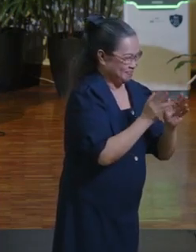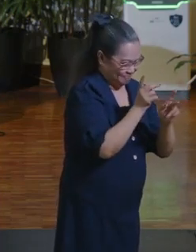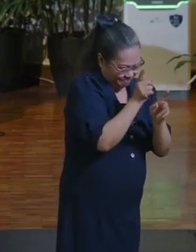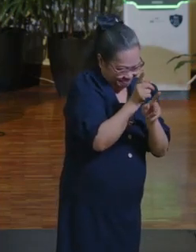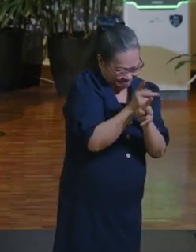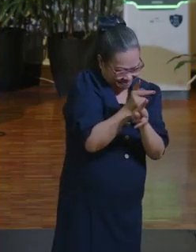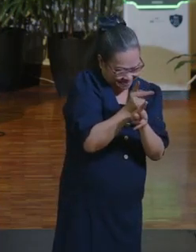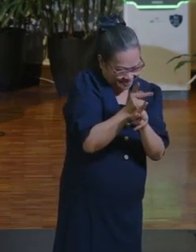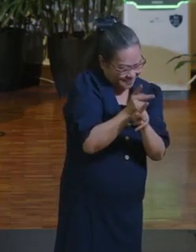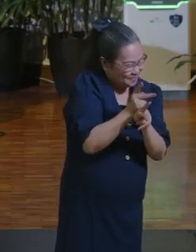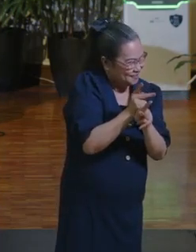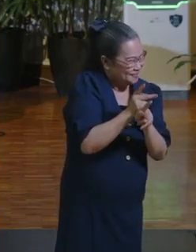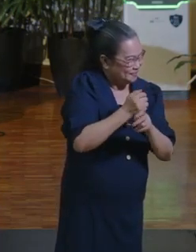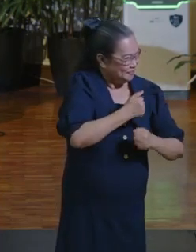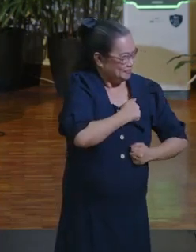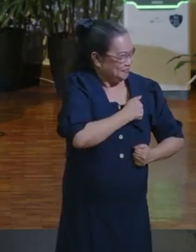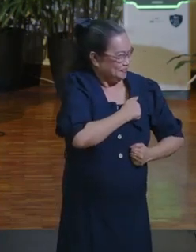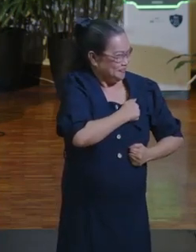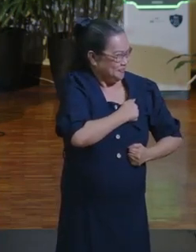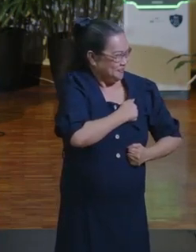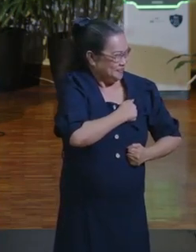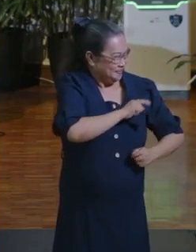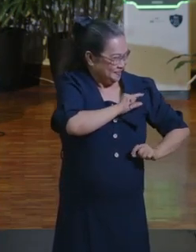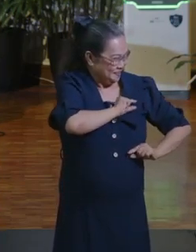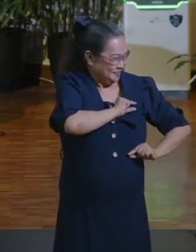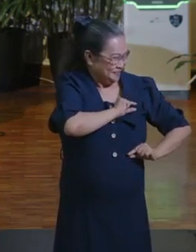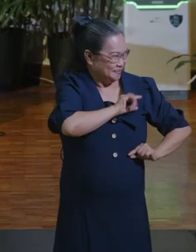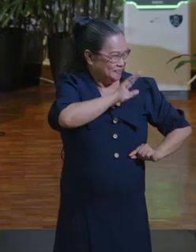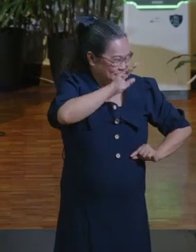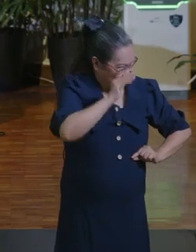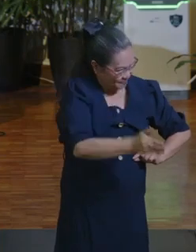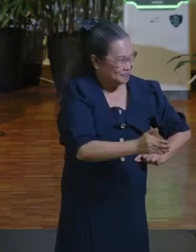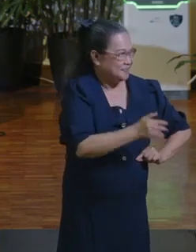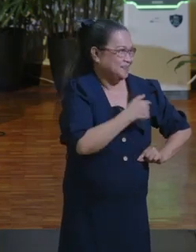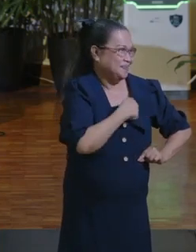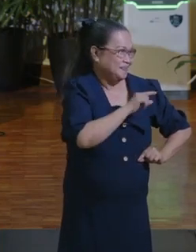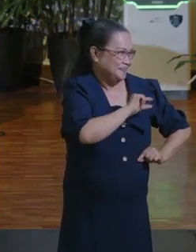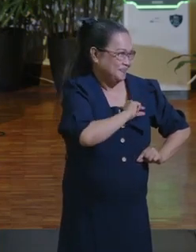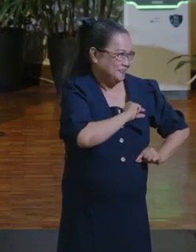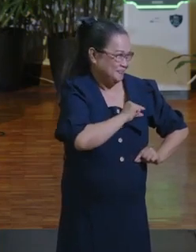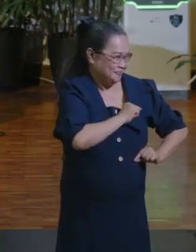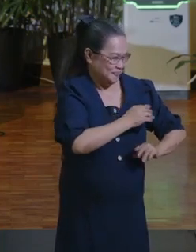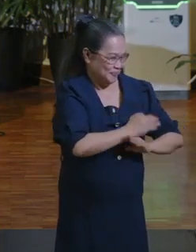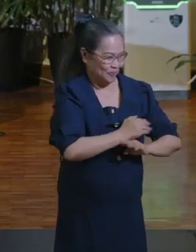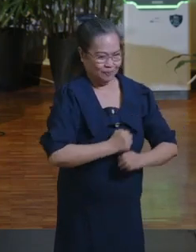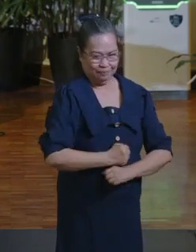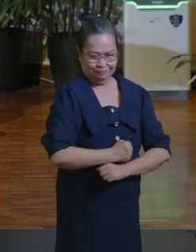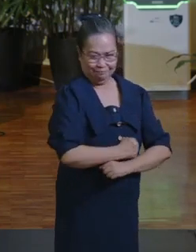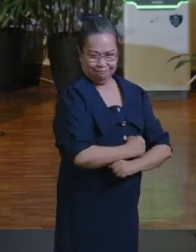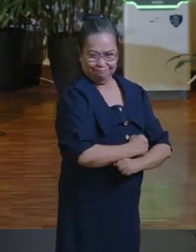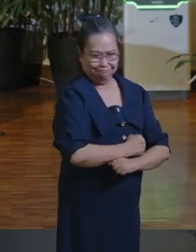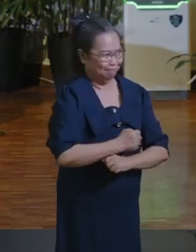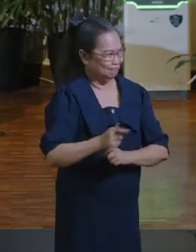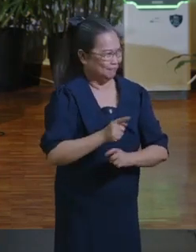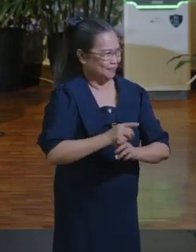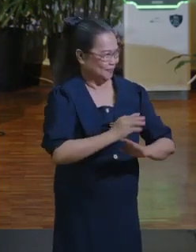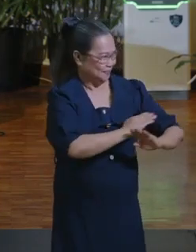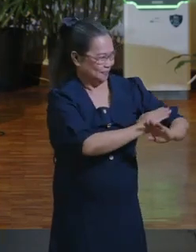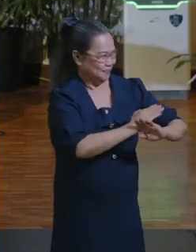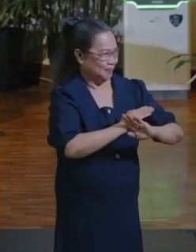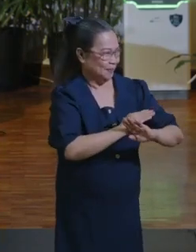bantay, security guard, no? Sikyo. So, pero hindi lang yun ang ginagawa